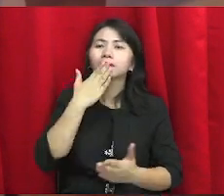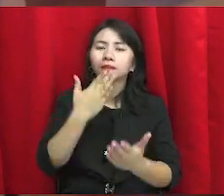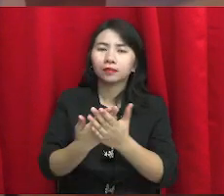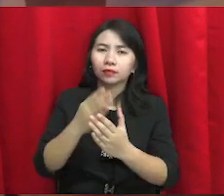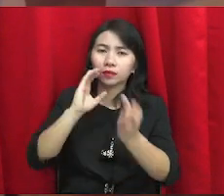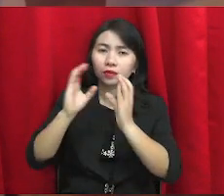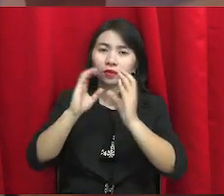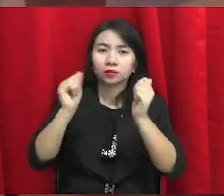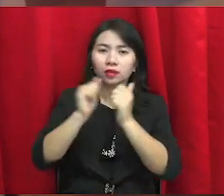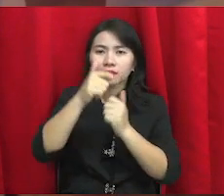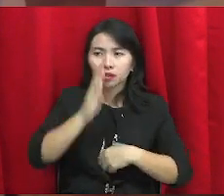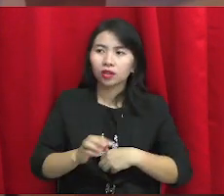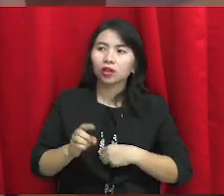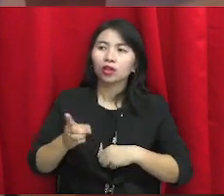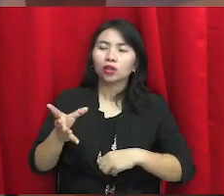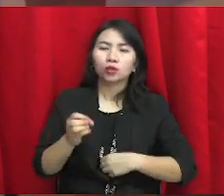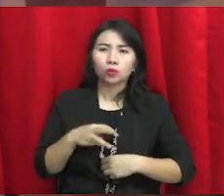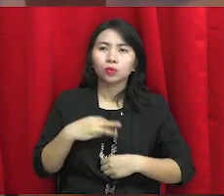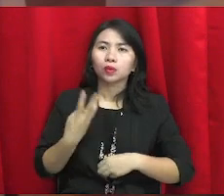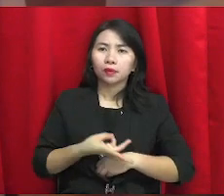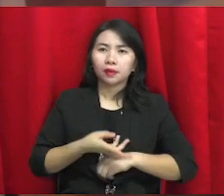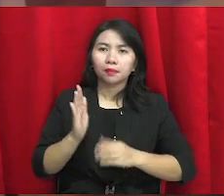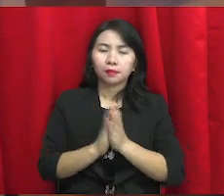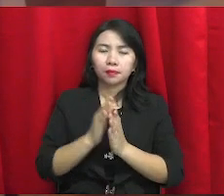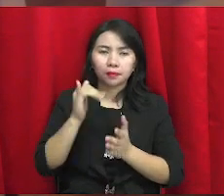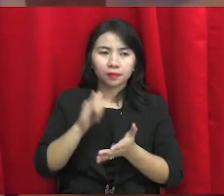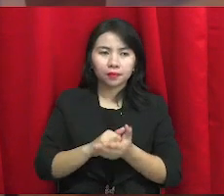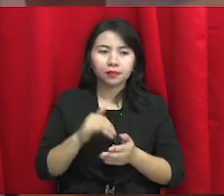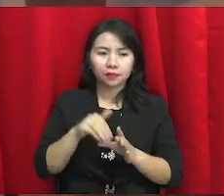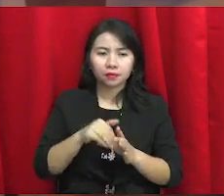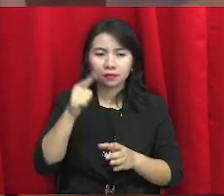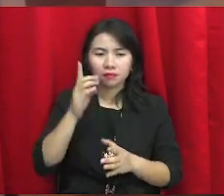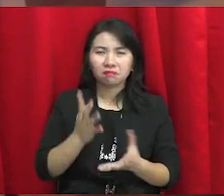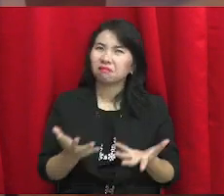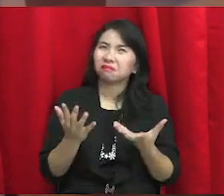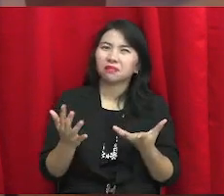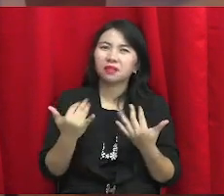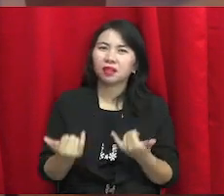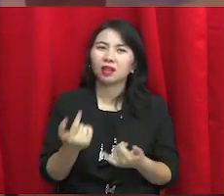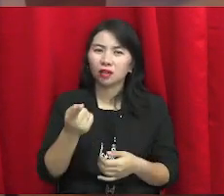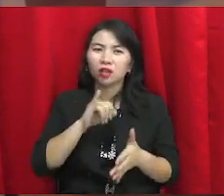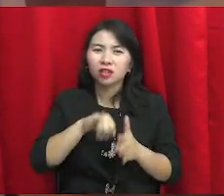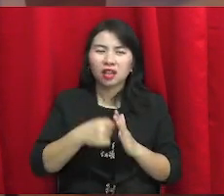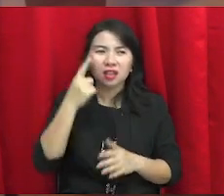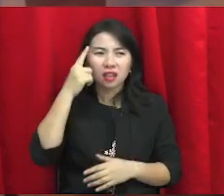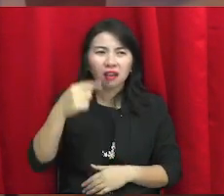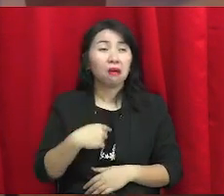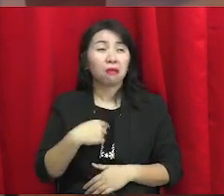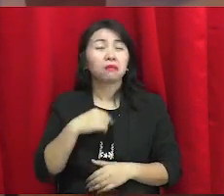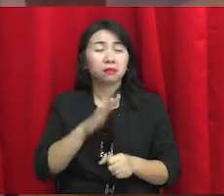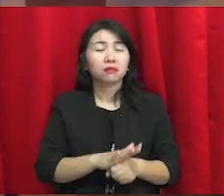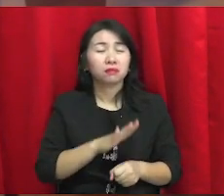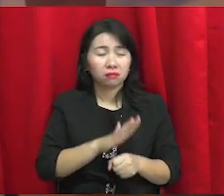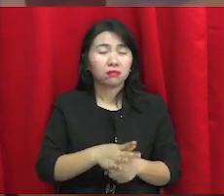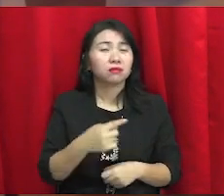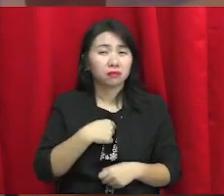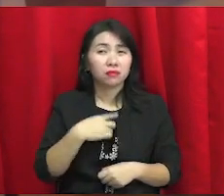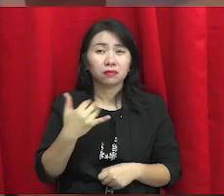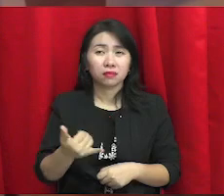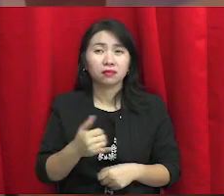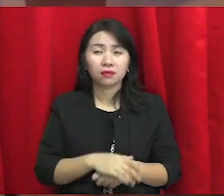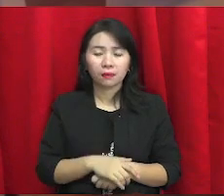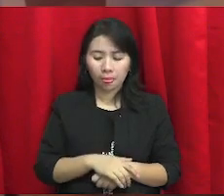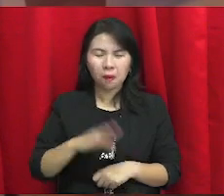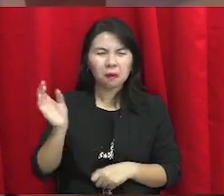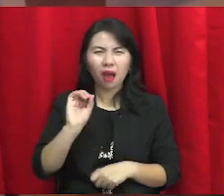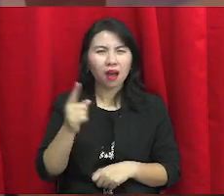talaga bang pinagpipray natin, ipinapanalangin natin? Baka sa ngayon, iniisip mo lang na nape-pressure ka. Tayo ako, nape-pressure ako,